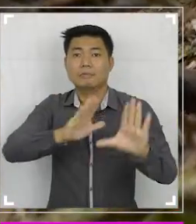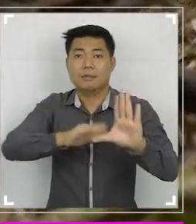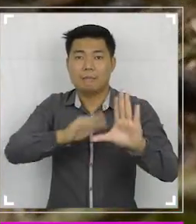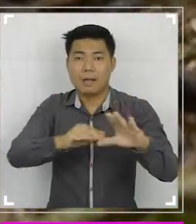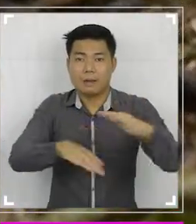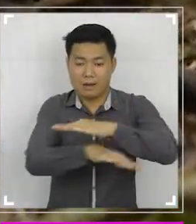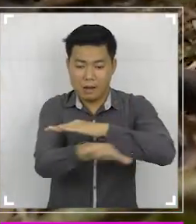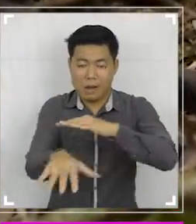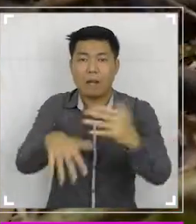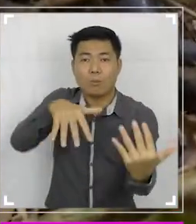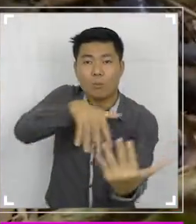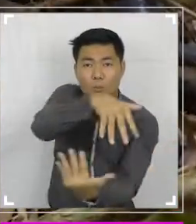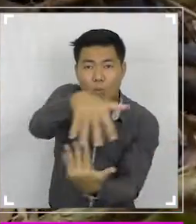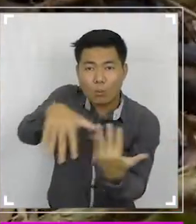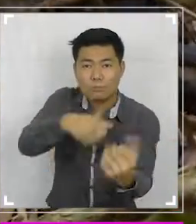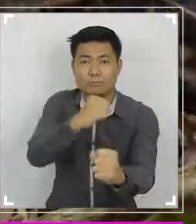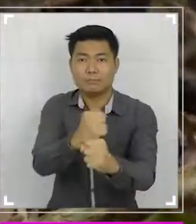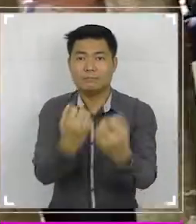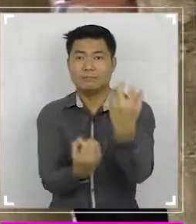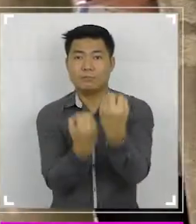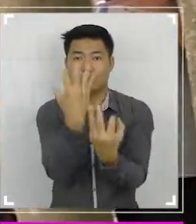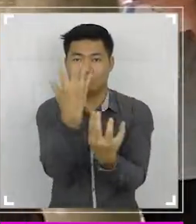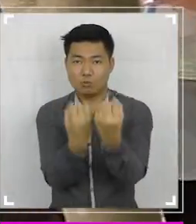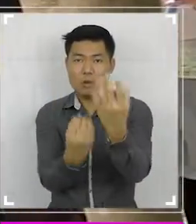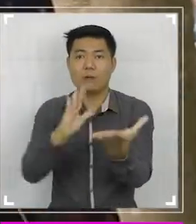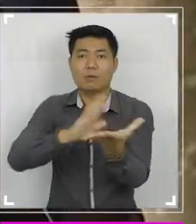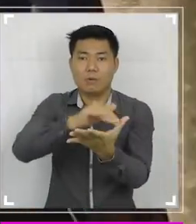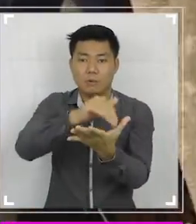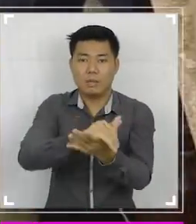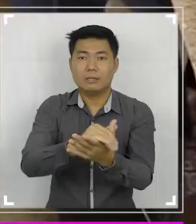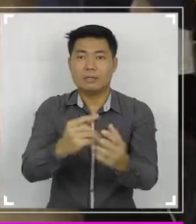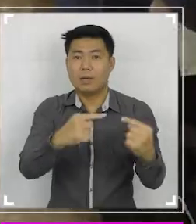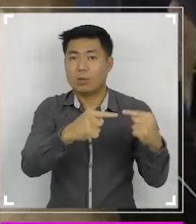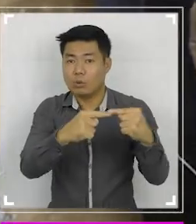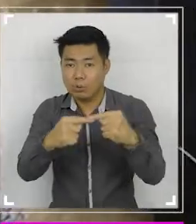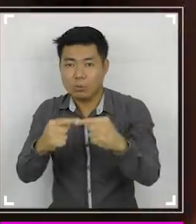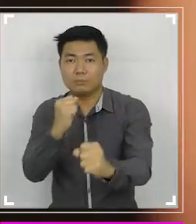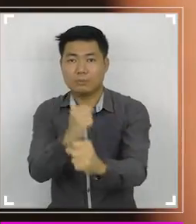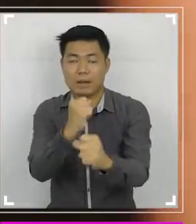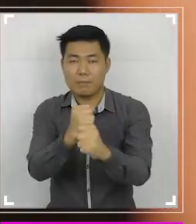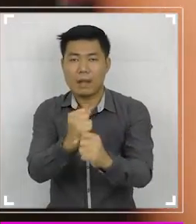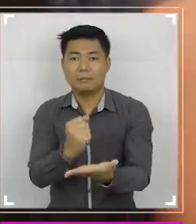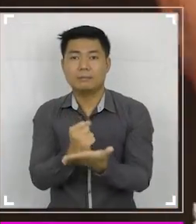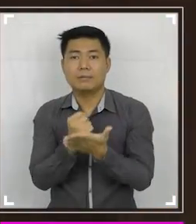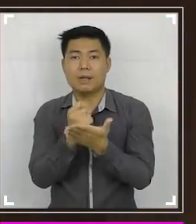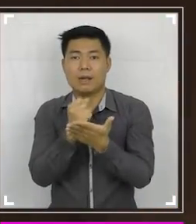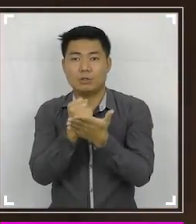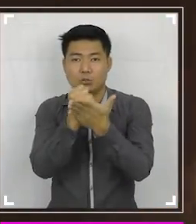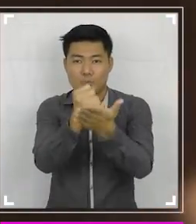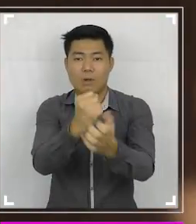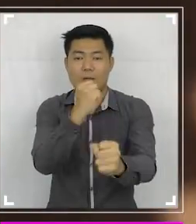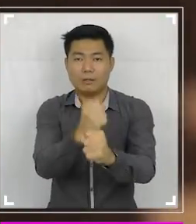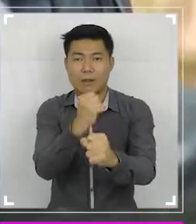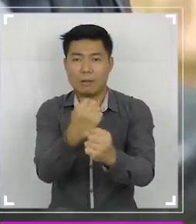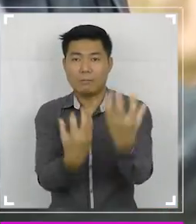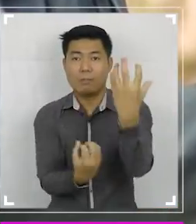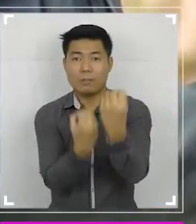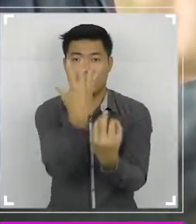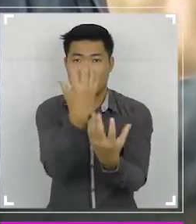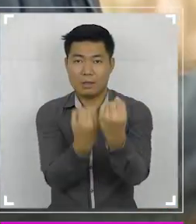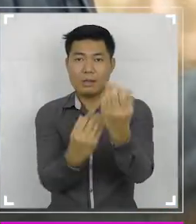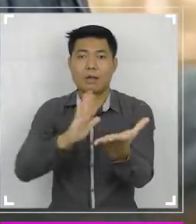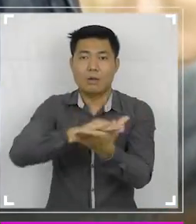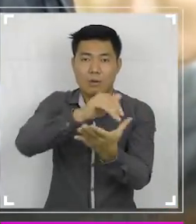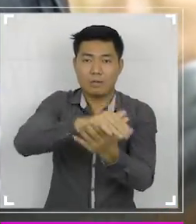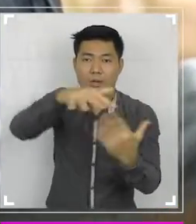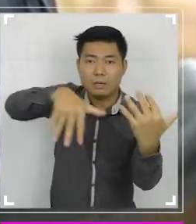การสมัครเป็นสมาชิกฐานทรัพยากรท้องถิ่นและสวนพฤกษศาสตร์โรงเรียนตลอดจนแนวทางการดำเนินงานสนองพระราชดำริง